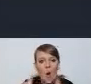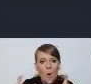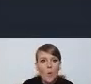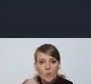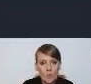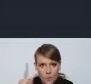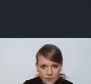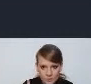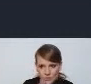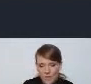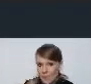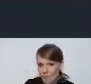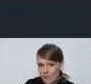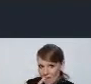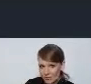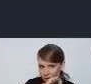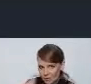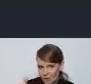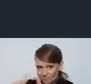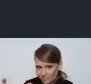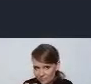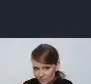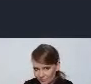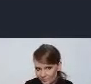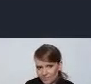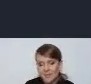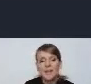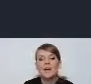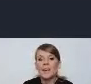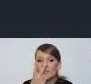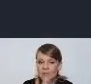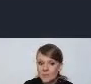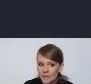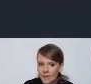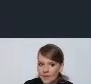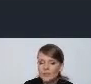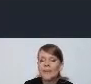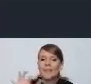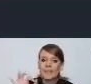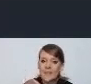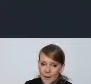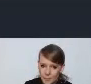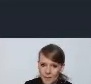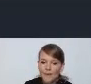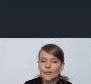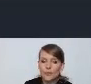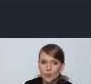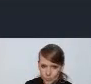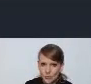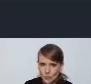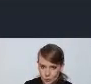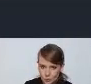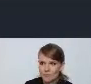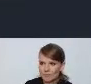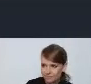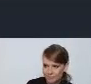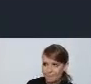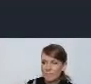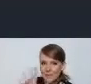ponad 20, więc widać, że skala już jest taka, że na pewno ją widać w